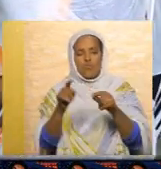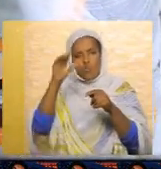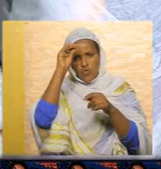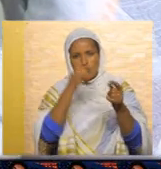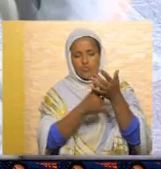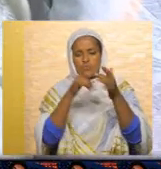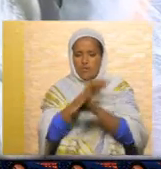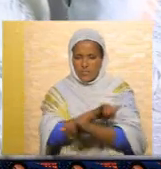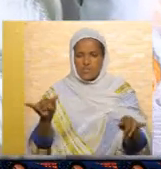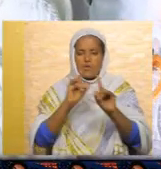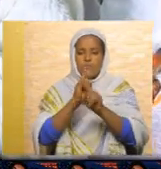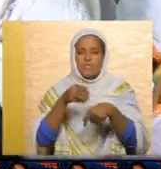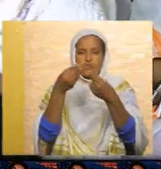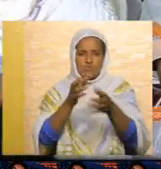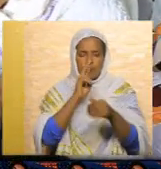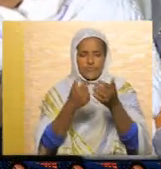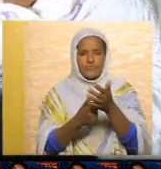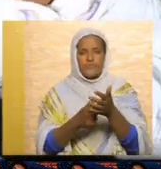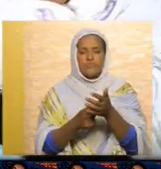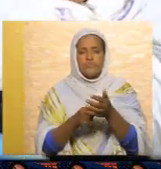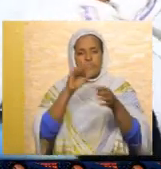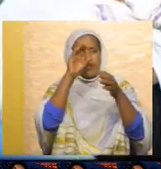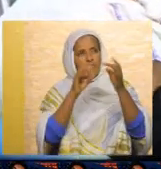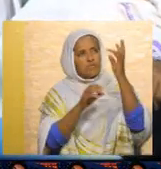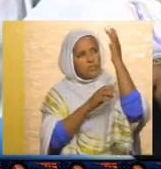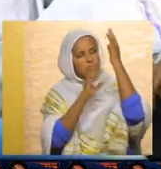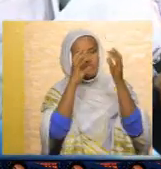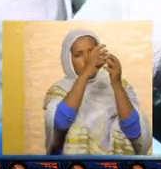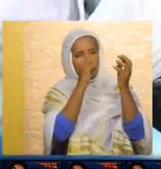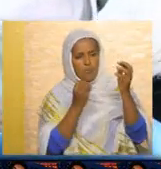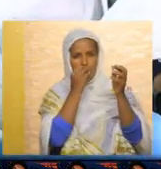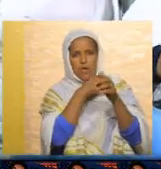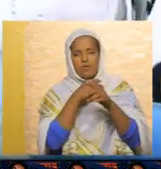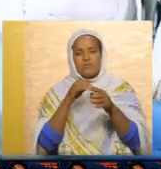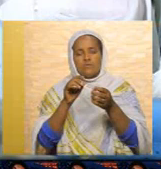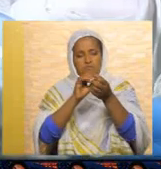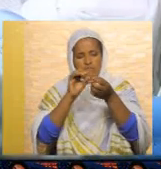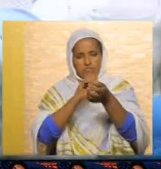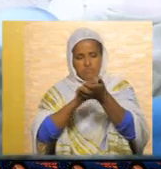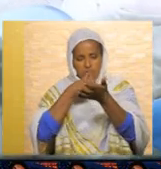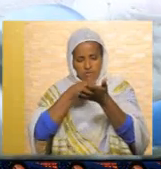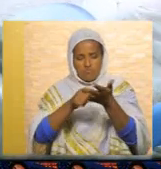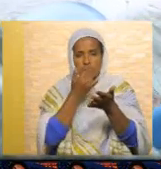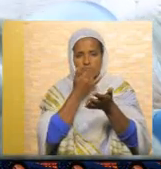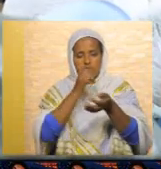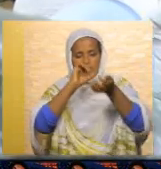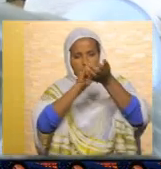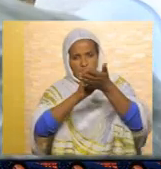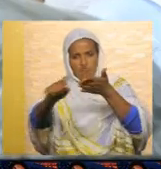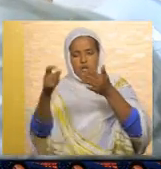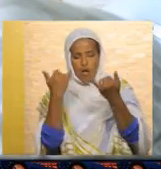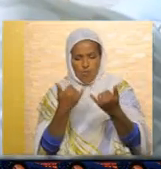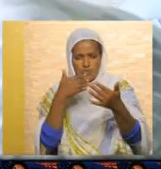እምነት መውሰድ አትችልም ብለው የሚያምኑም ተገኝተዋል። ይህ በእንዲህ እንዳለ ሴት በወር አበባ ጊዜ ቤተ ክርስቲያን አትግባ፣ የተቀደሱ